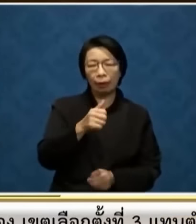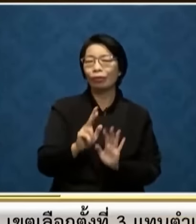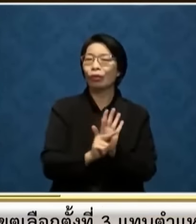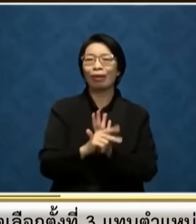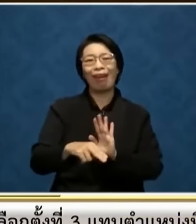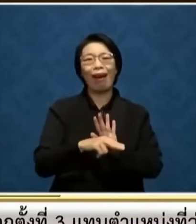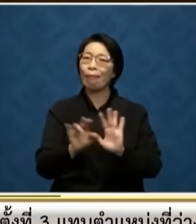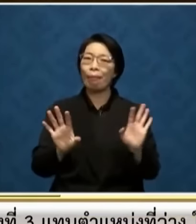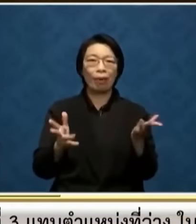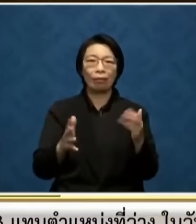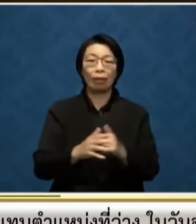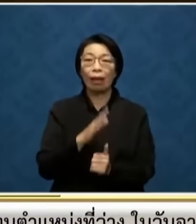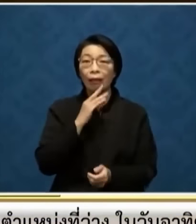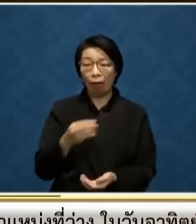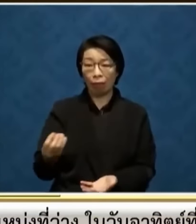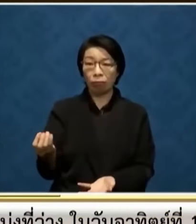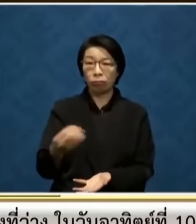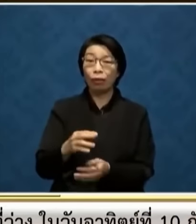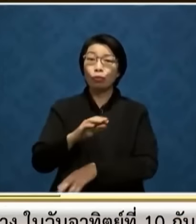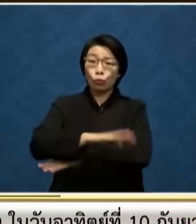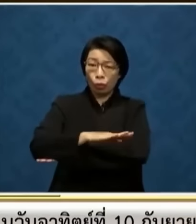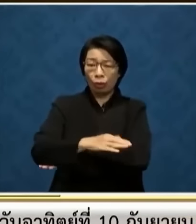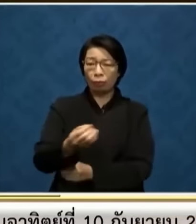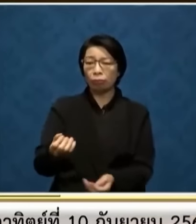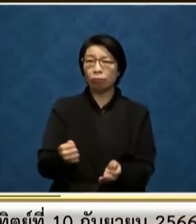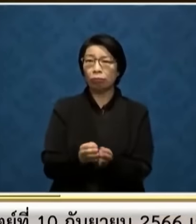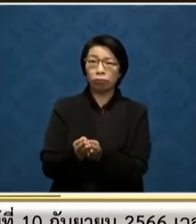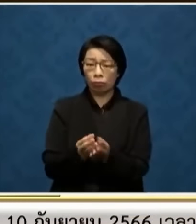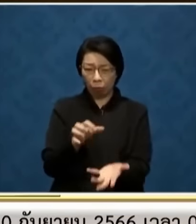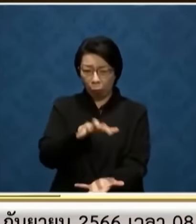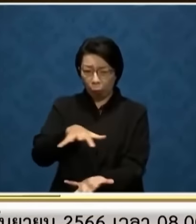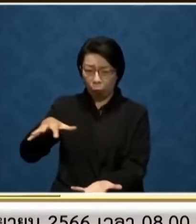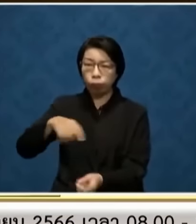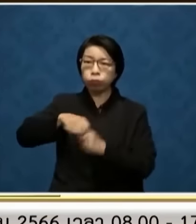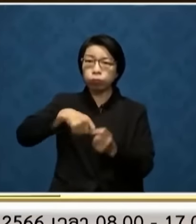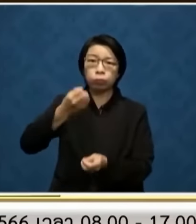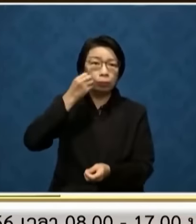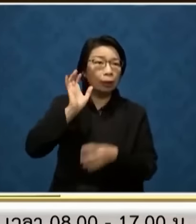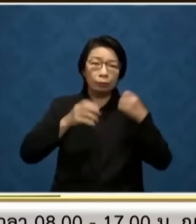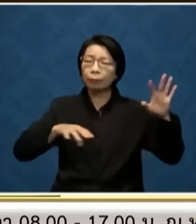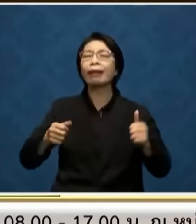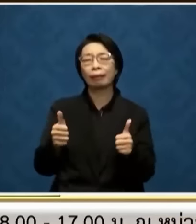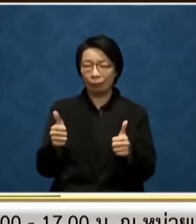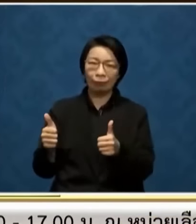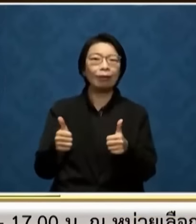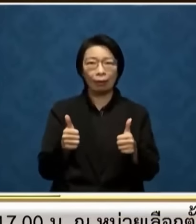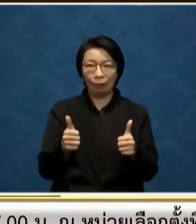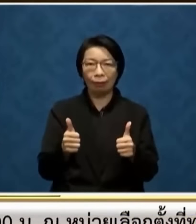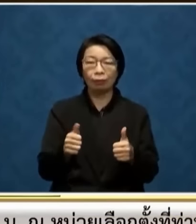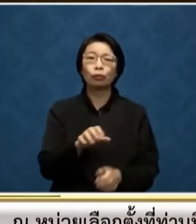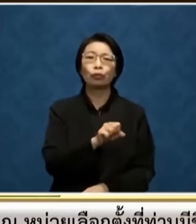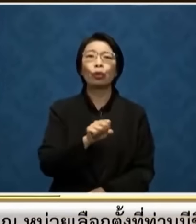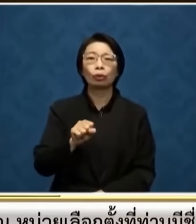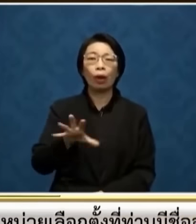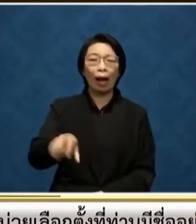านนี้คุณพิเชษฐ์เชื้อเมืองพานนะคะก็นั่งเป็นประธานการประชุมก็ชี้แจงว่าเรื่องนี้มันไม่ผิดการเอาอาหารกลับเนี่ย